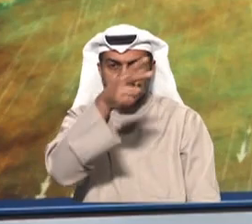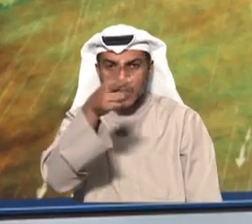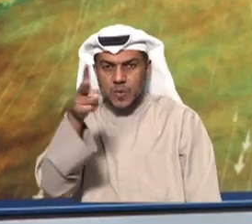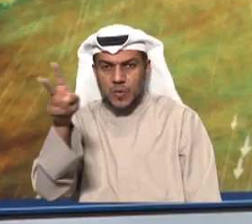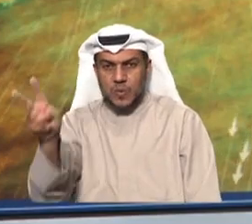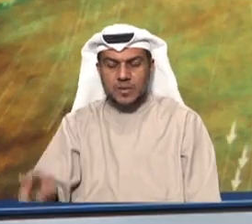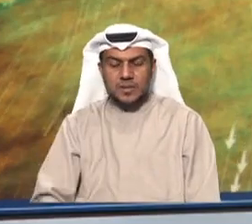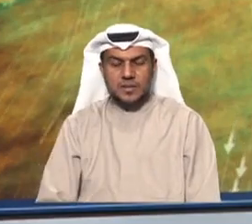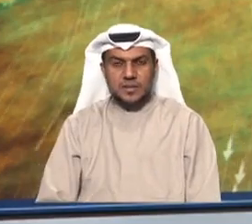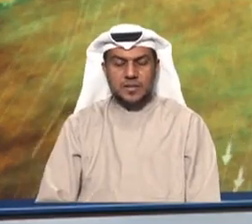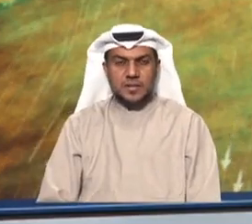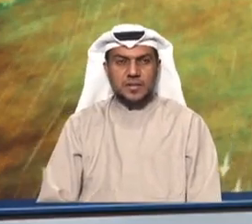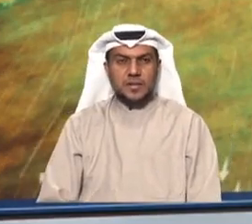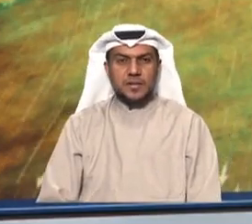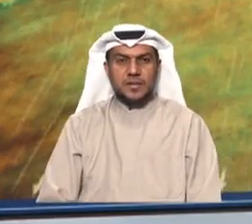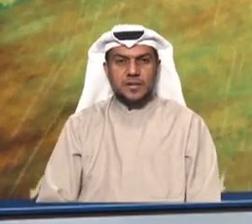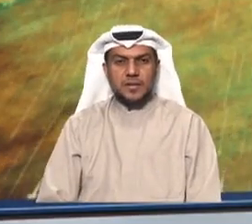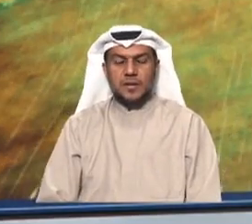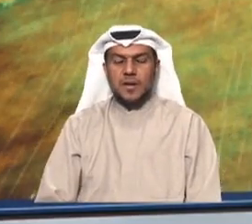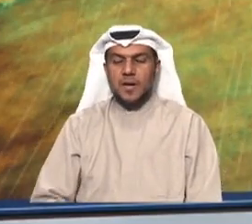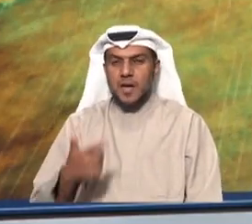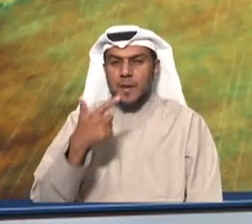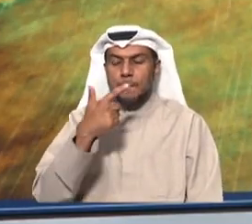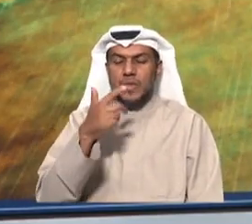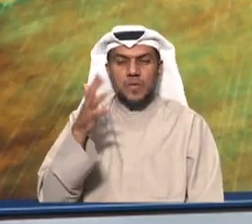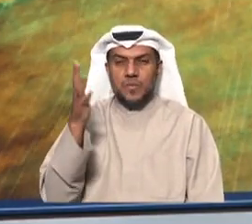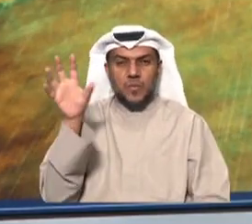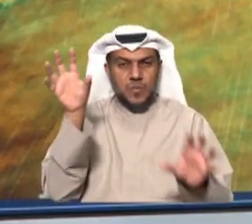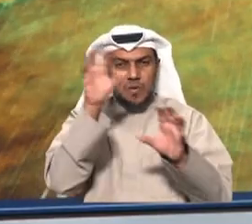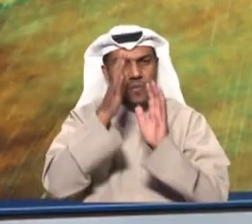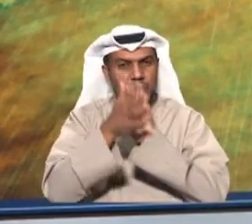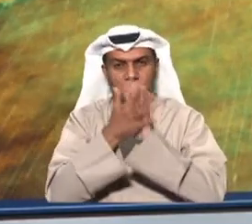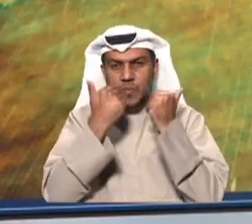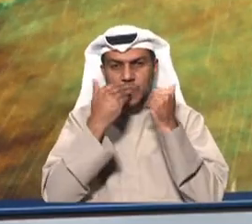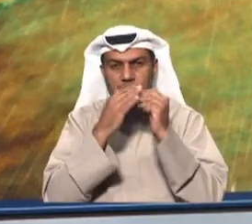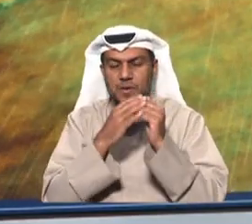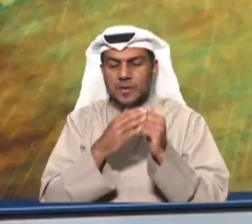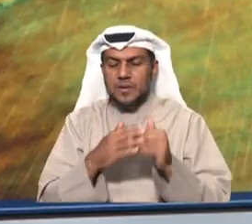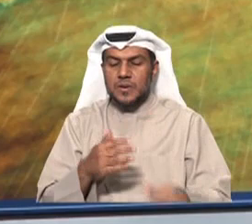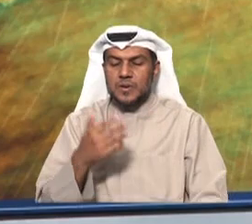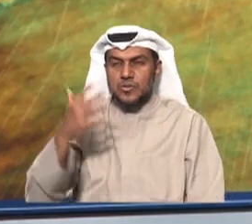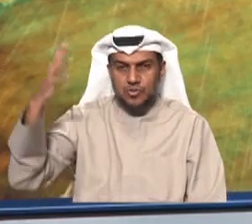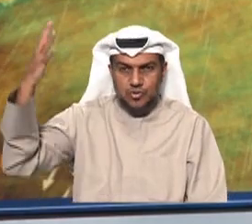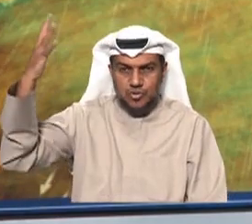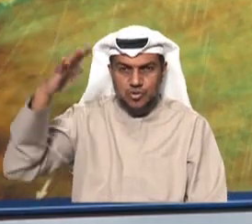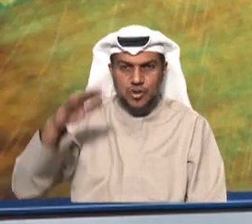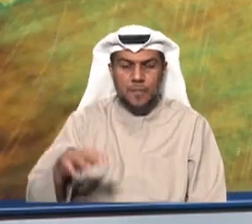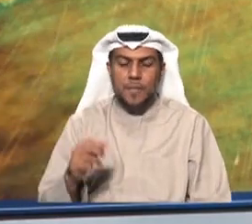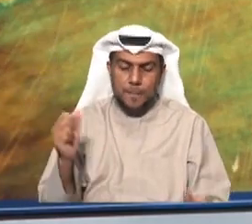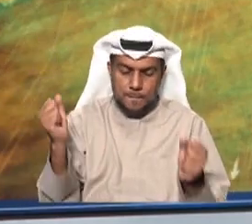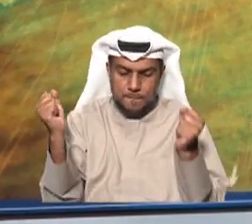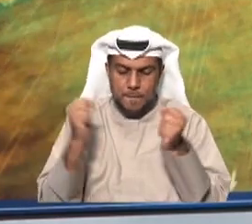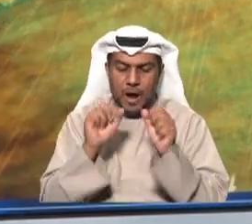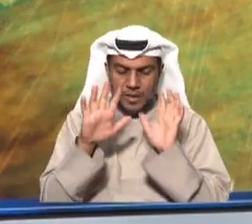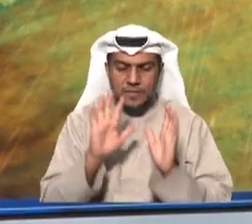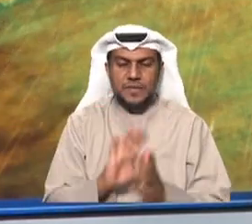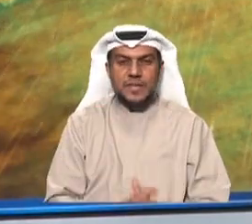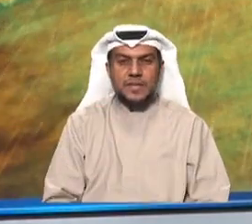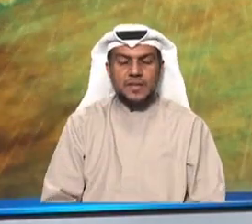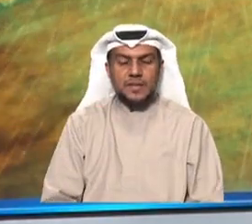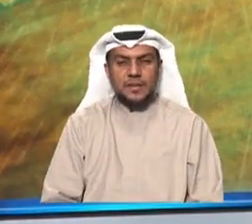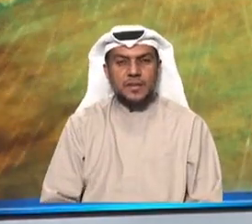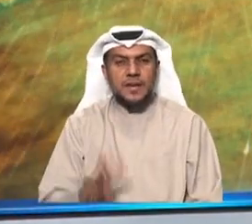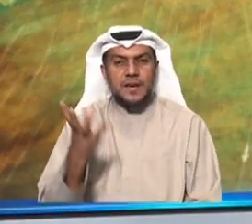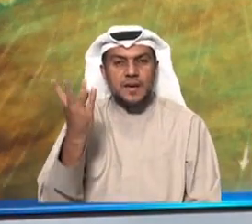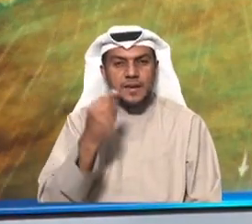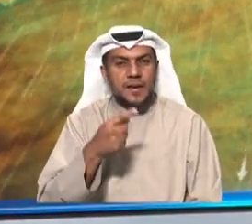الساعة. أجواء راح تكون صافية، سما صافية خالية من السحب، وأجواء أيضا في صباح يوم الغد راح تكون باردة، ومتوقع تصل